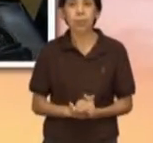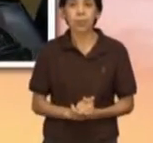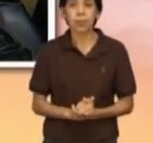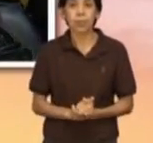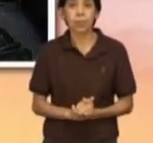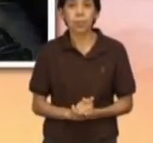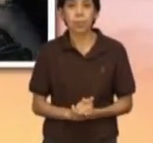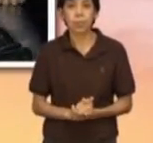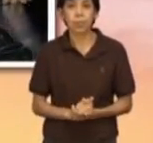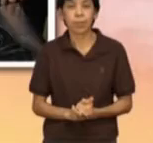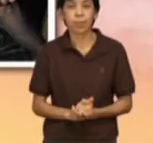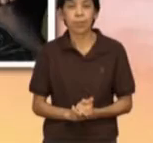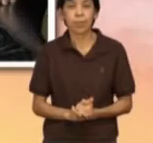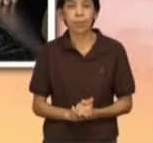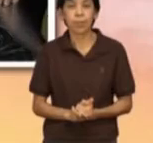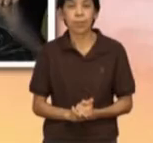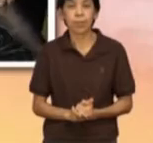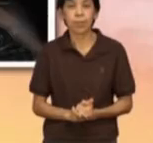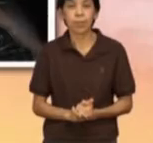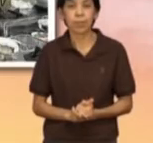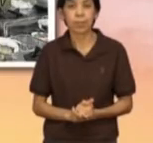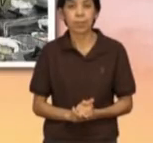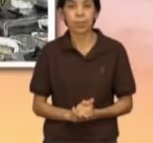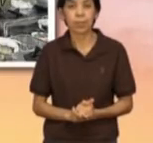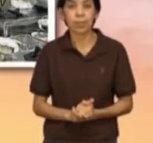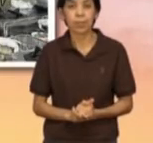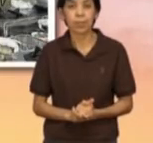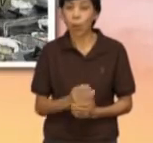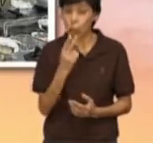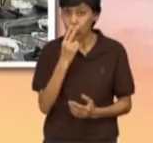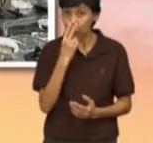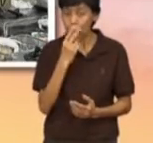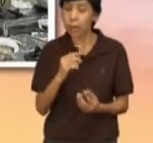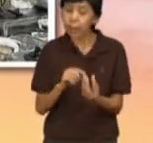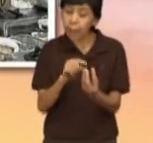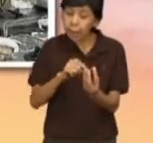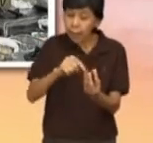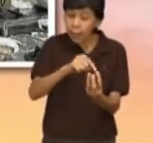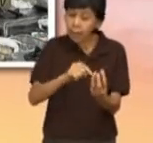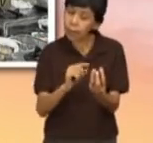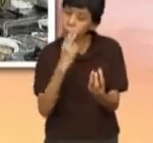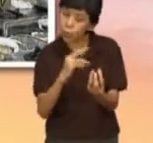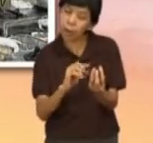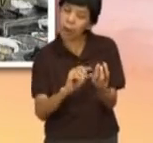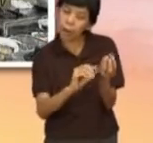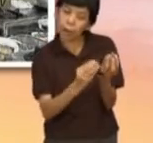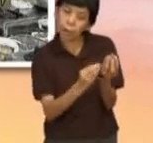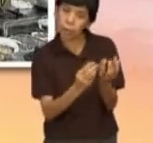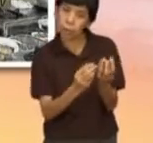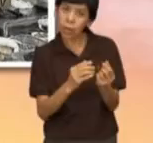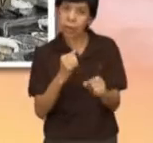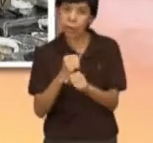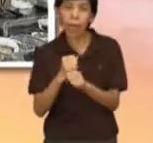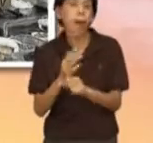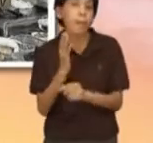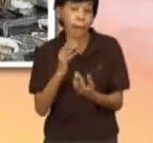ประมาณ2คัพพีก็ต้องดูปริมาณของห่อหมกของเราด้วยนะคะ ใช่ค่ะ ก็ถ้ามากน้อยขนาดไหนก็ต้อง แป้งเท้า